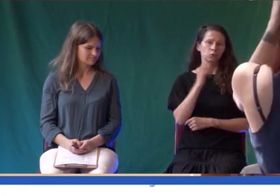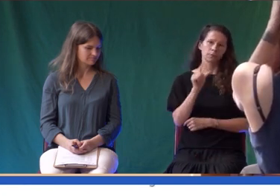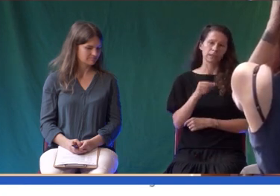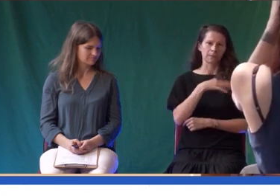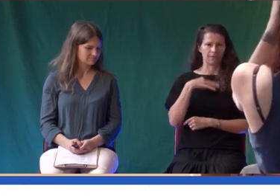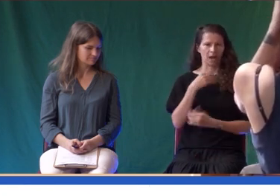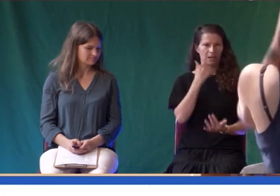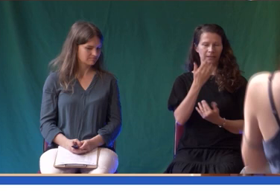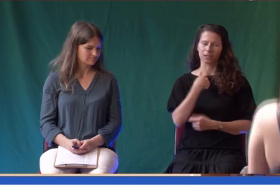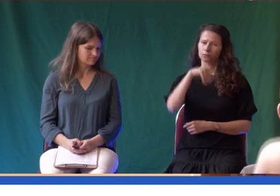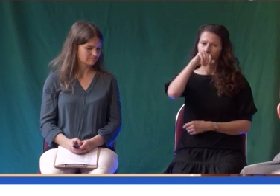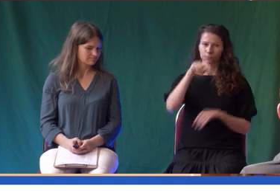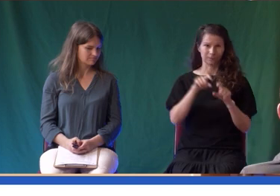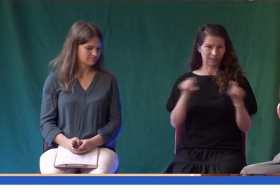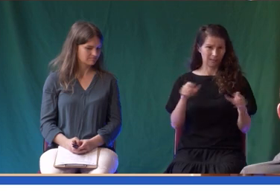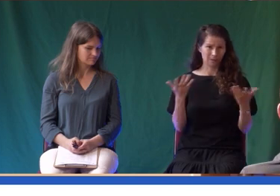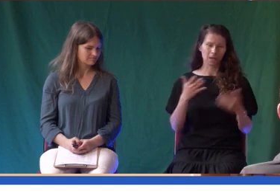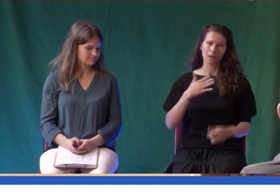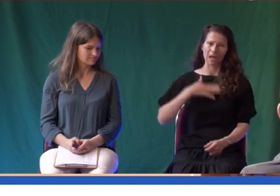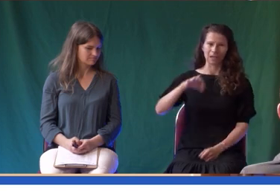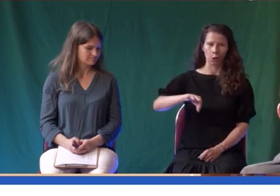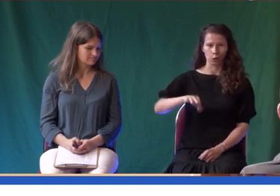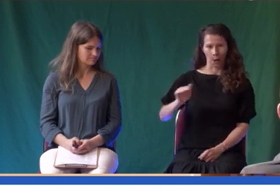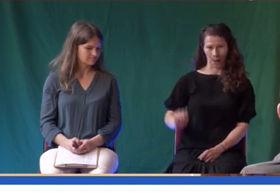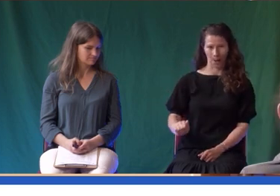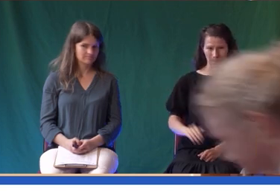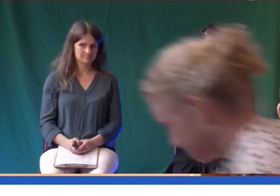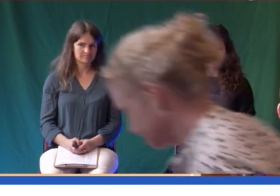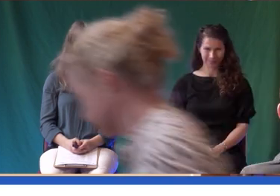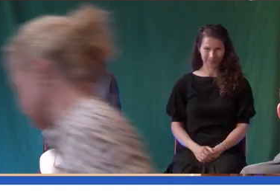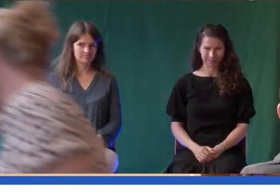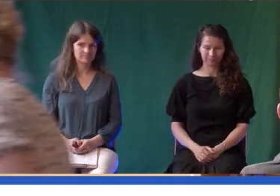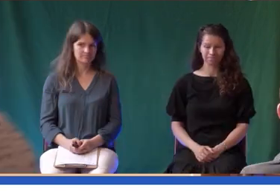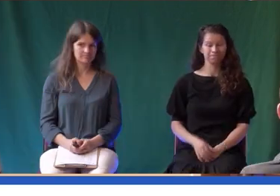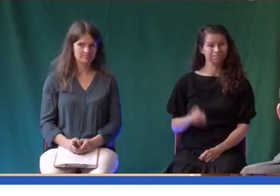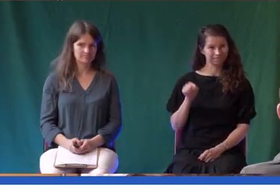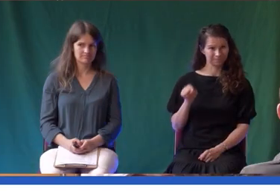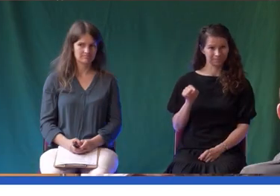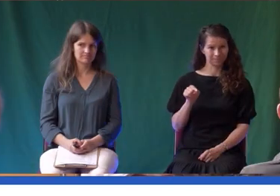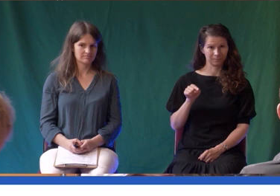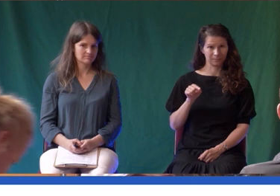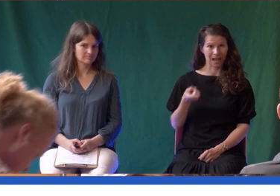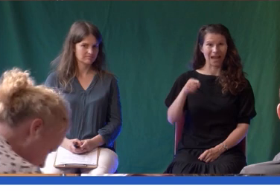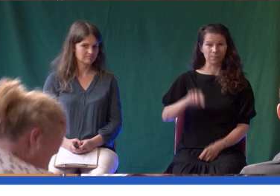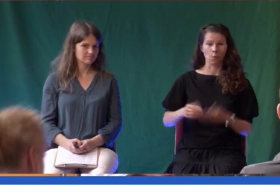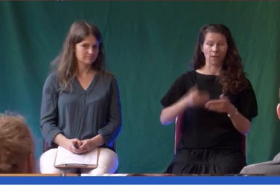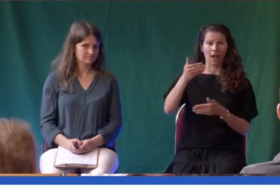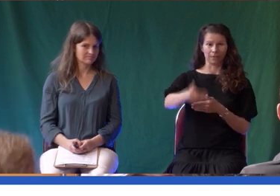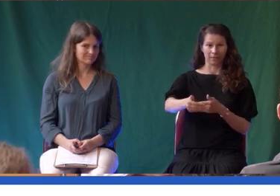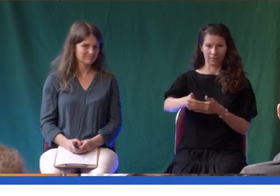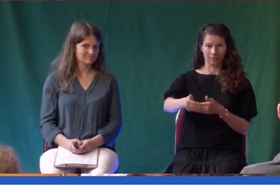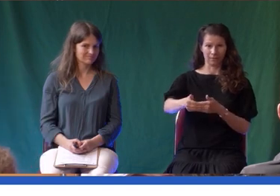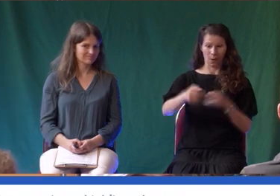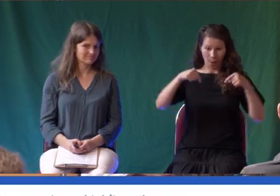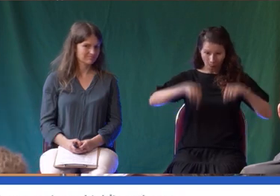von meinem Lieblingsthema sprechen von meiner kleinen Tochter diese wird genau in einem Monat auf den Tag genau